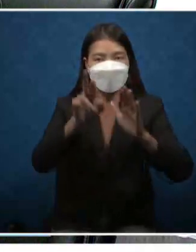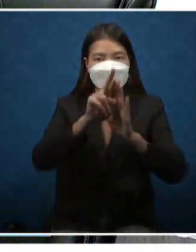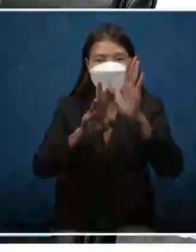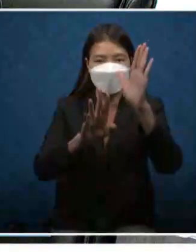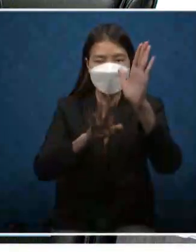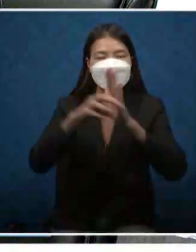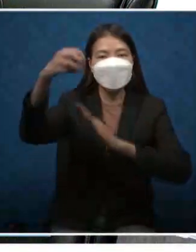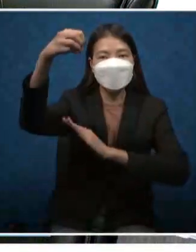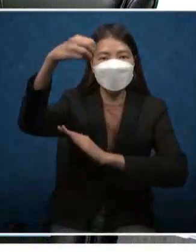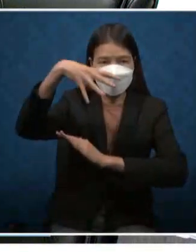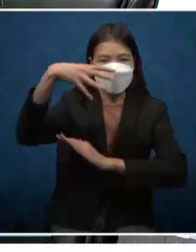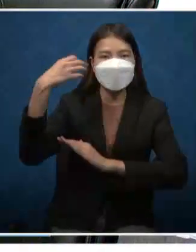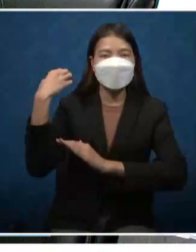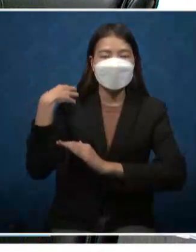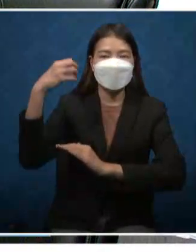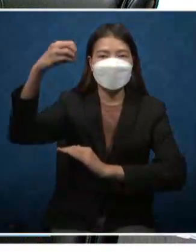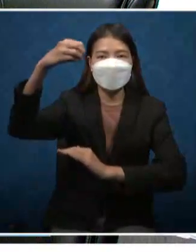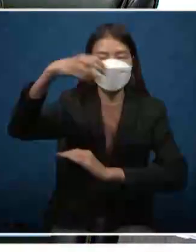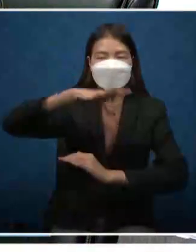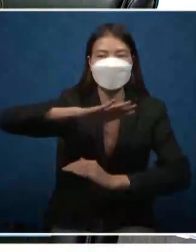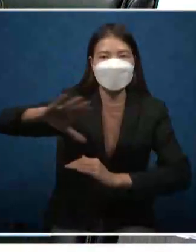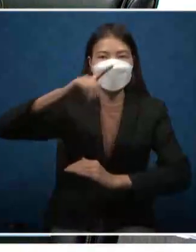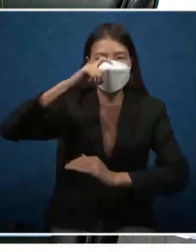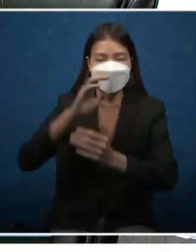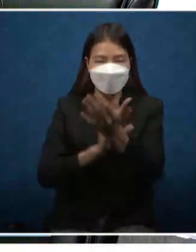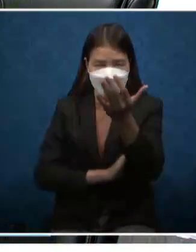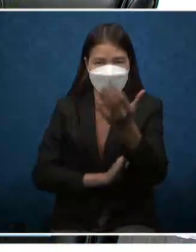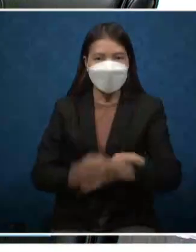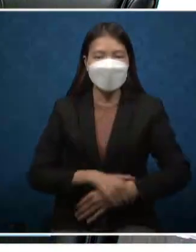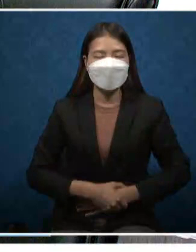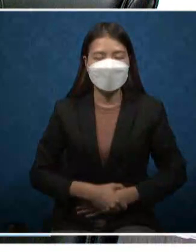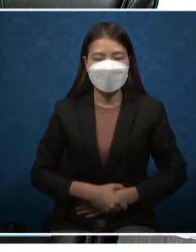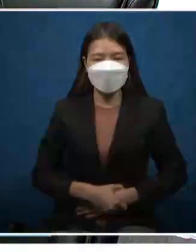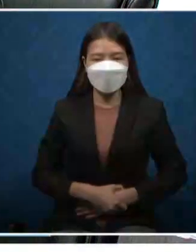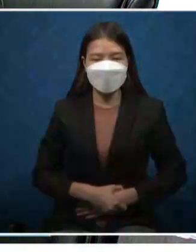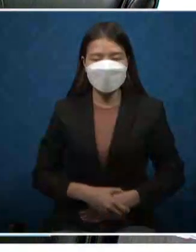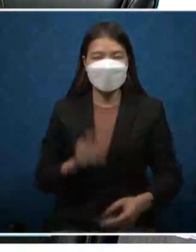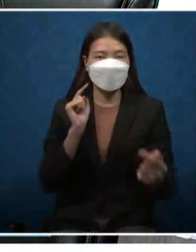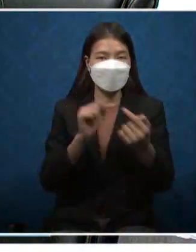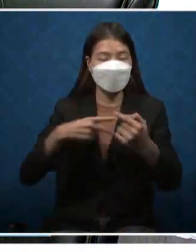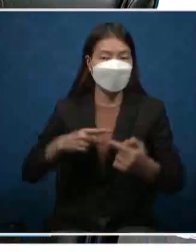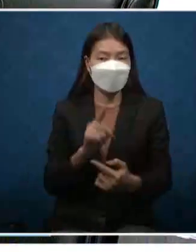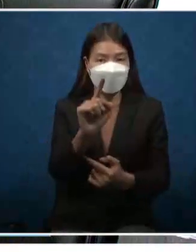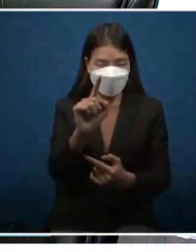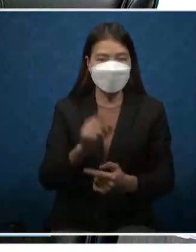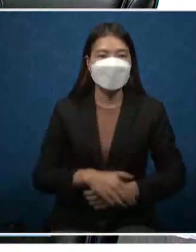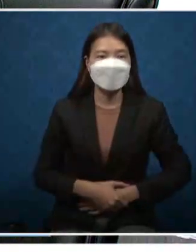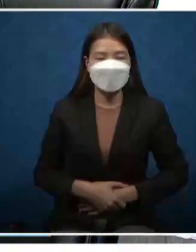ไฟฟ้าอัจฉริยะสมาร์ทกริดของประเทศไทยเพื่อให้เกิดประโยชน์สูงสุดดังนี้นะ